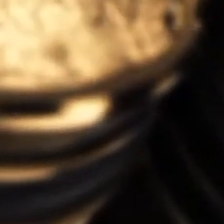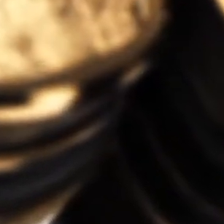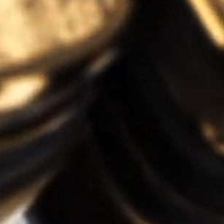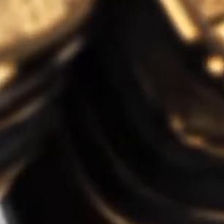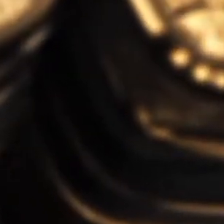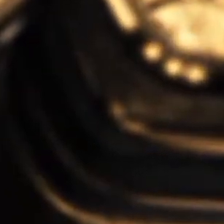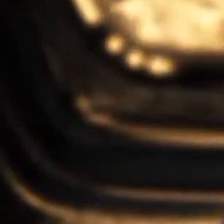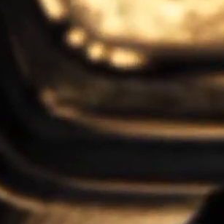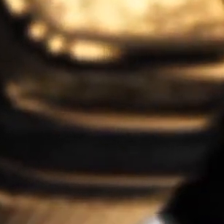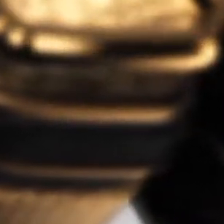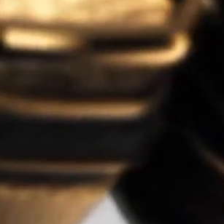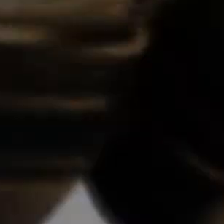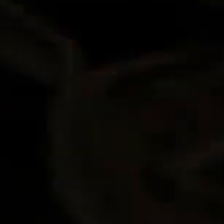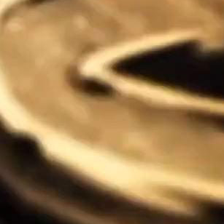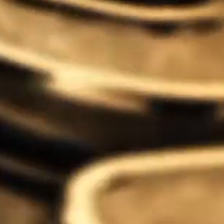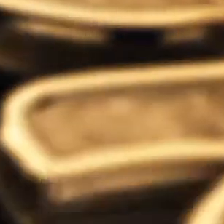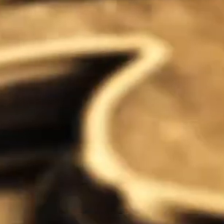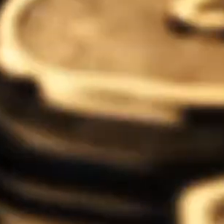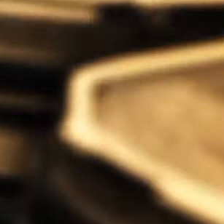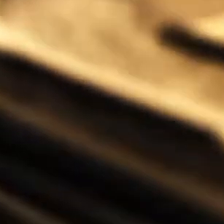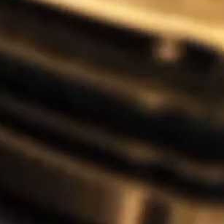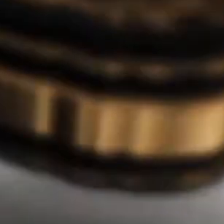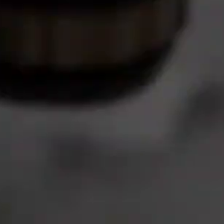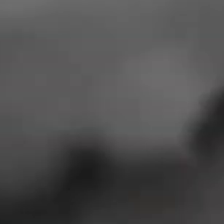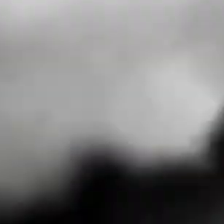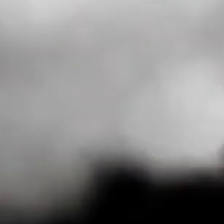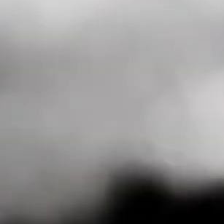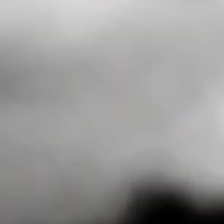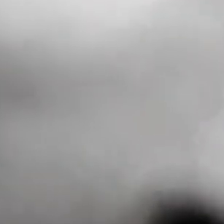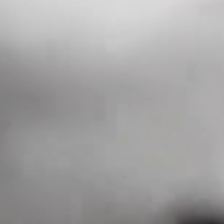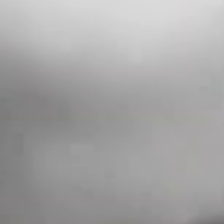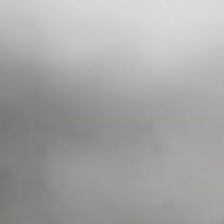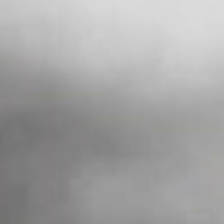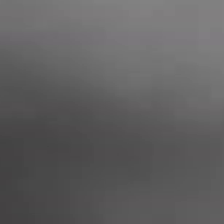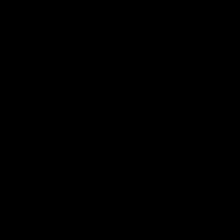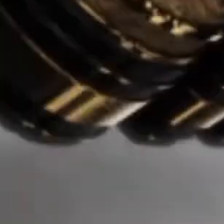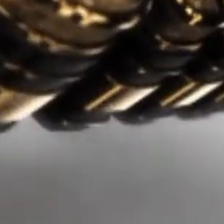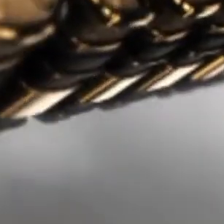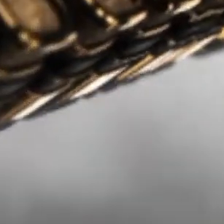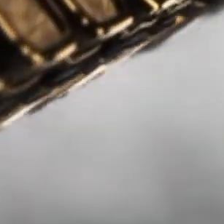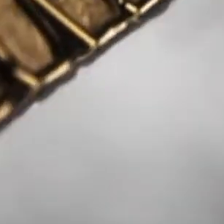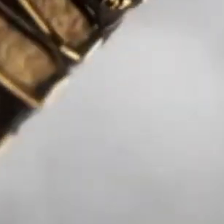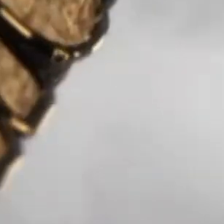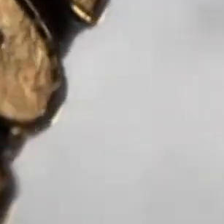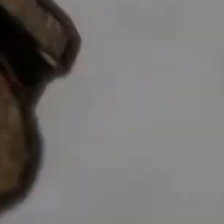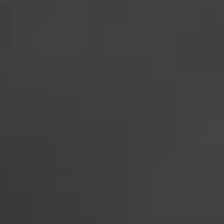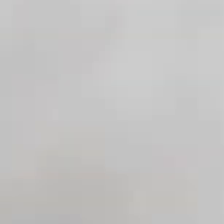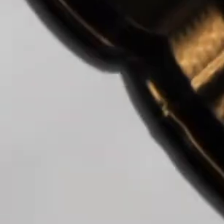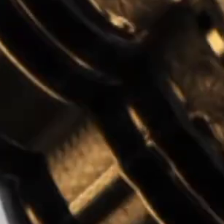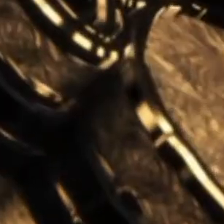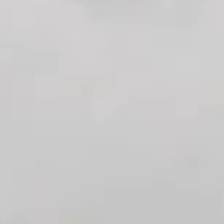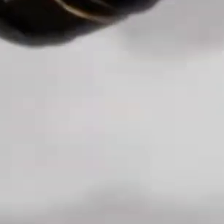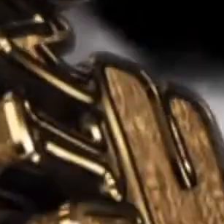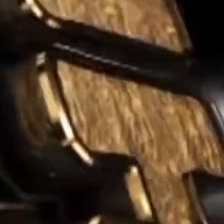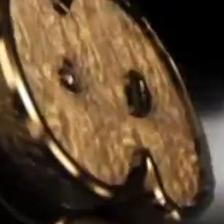mezietso mananda adibata timilo dombondi